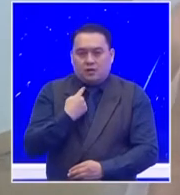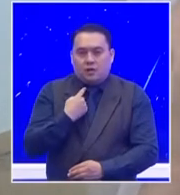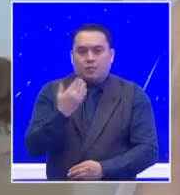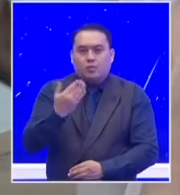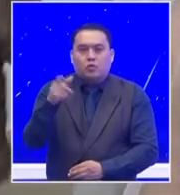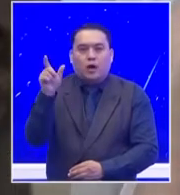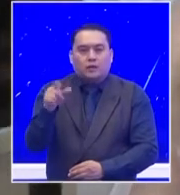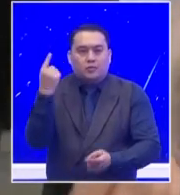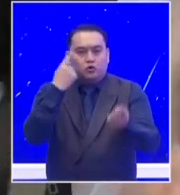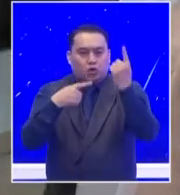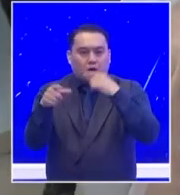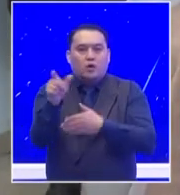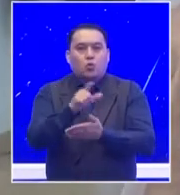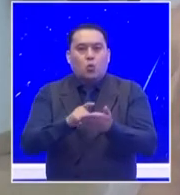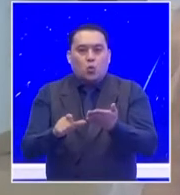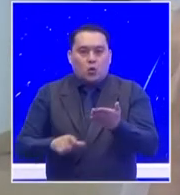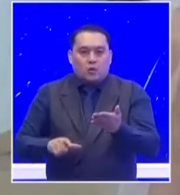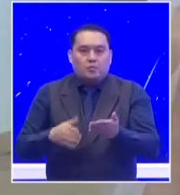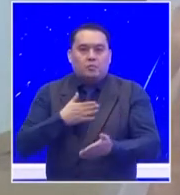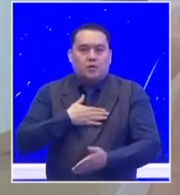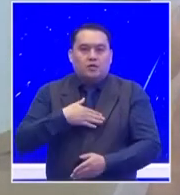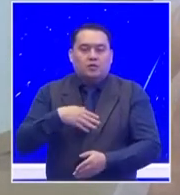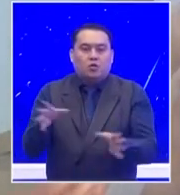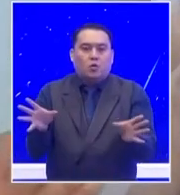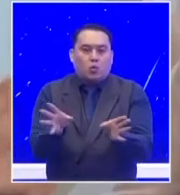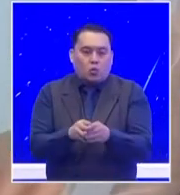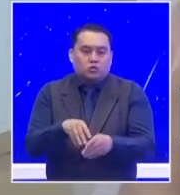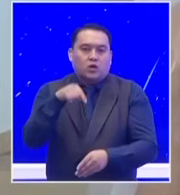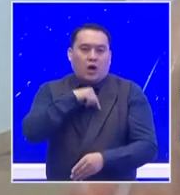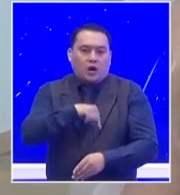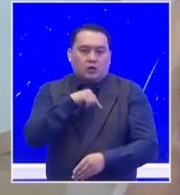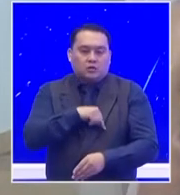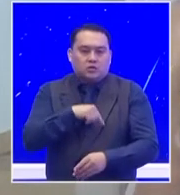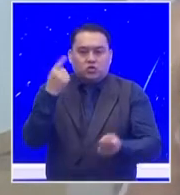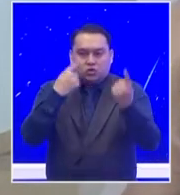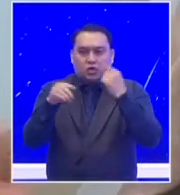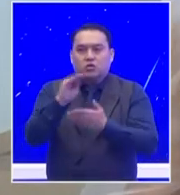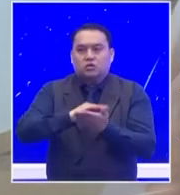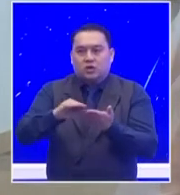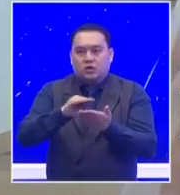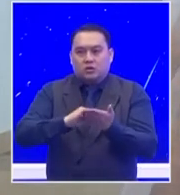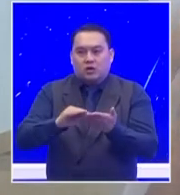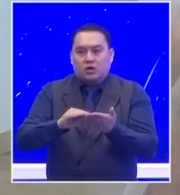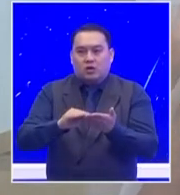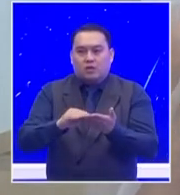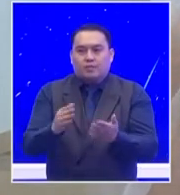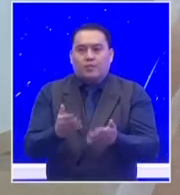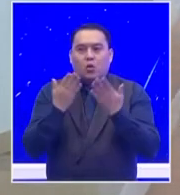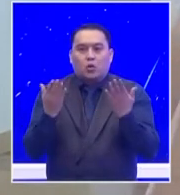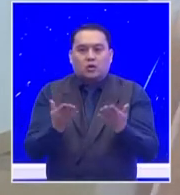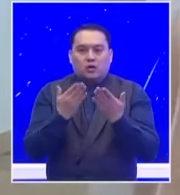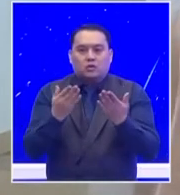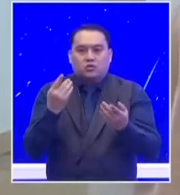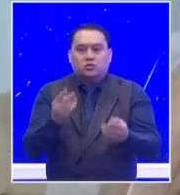кісінің шығарған өлеңдерінен оқыған сайын мен өзімде қоса өзімде өлең жазып, сол кісінің өлеңдерін оқып отырып,